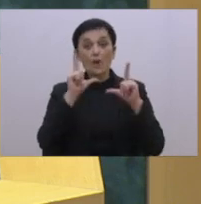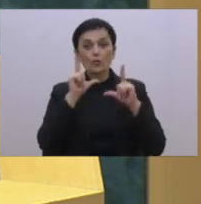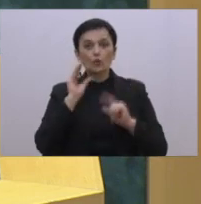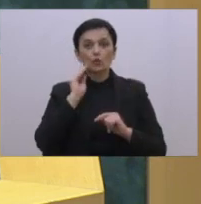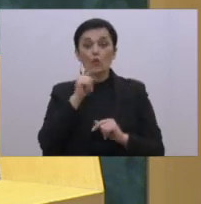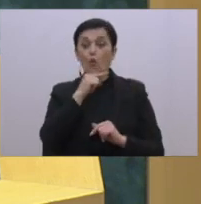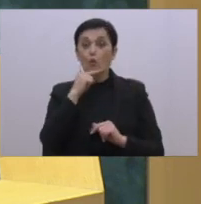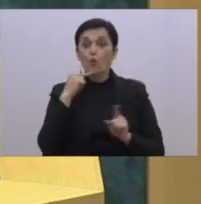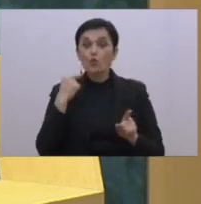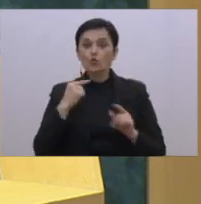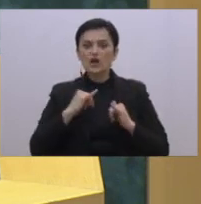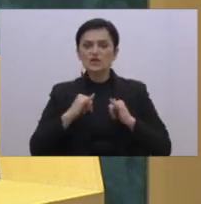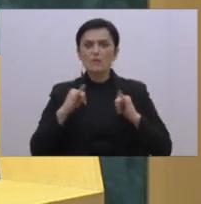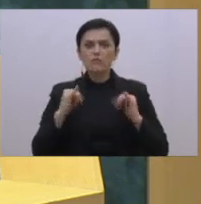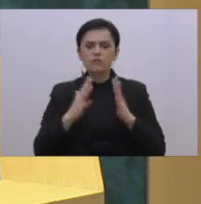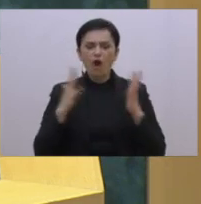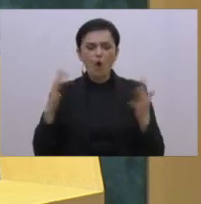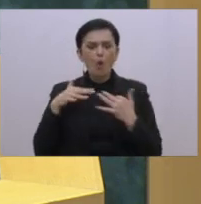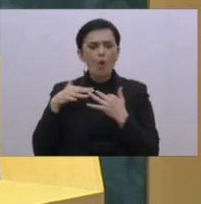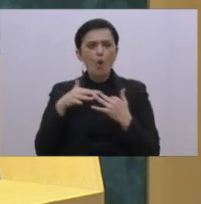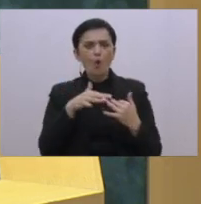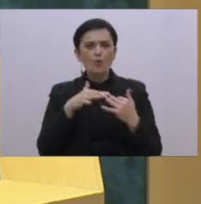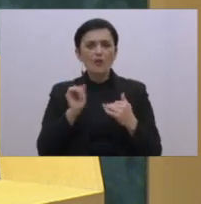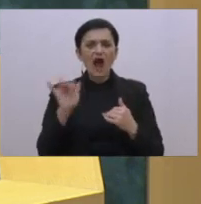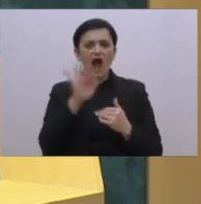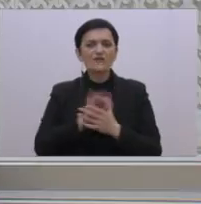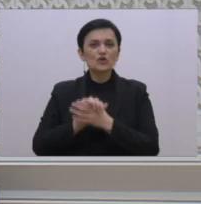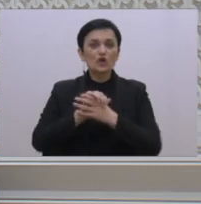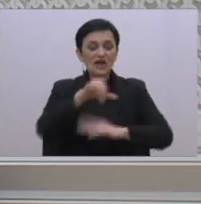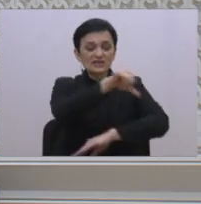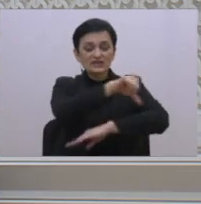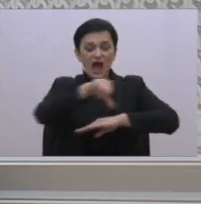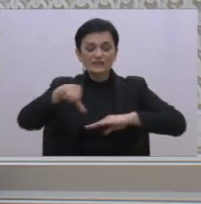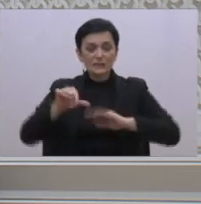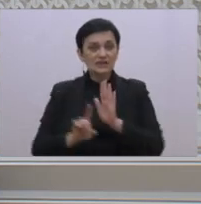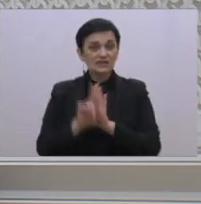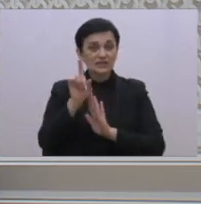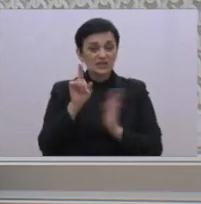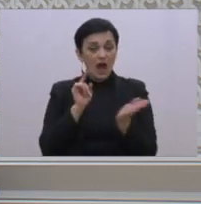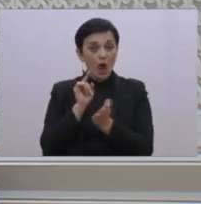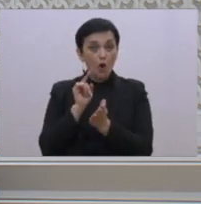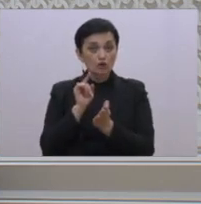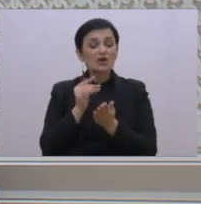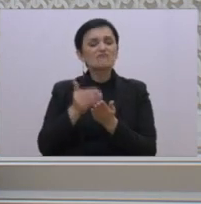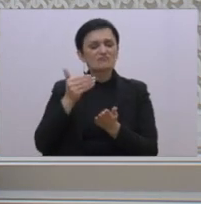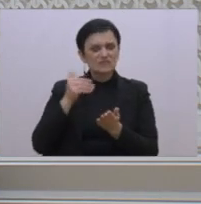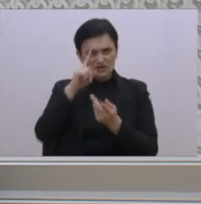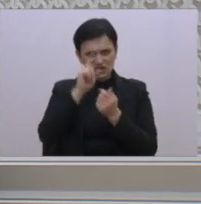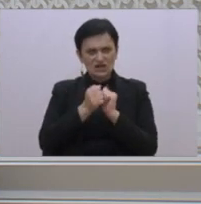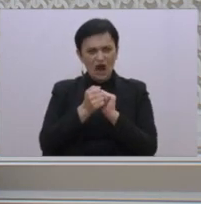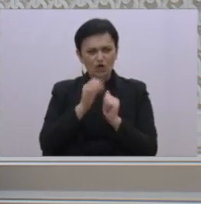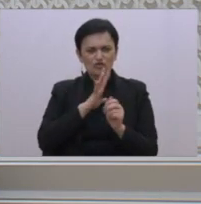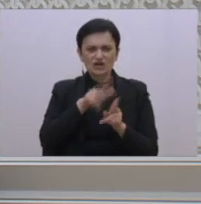როდესაც რუსეთმა ფართომასშტაბიანი ომი უშუალოდ ევროკავშირის საზღვრებთან წამოიწყო. მანამდე კი გვახსოვს